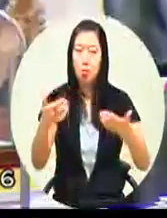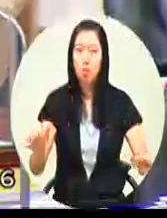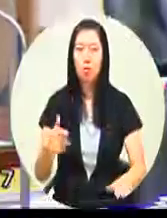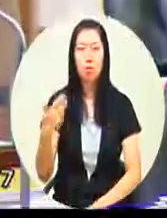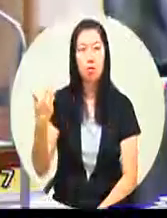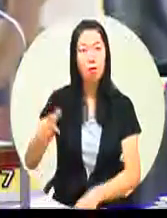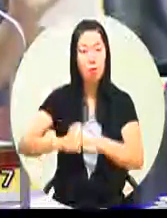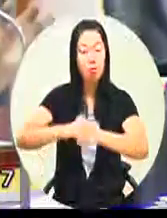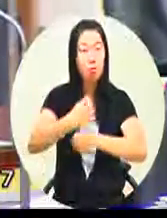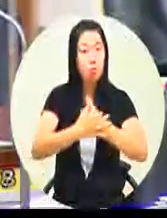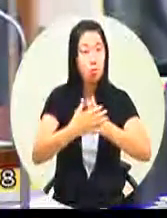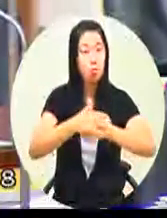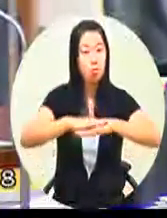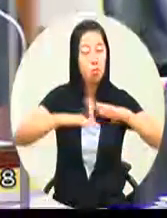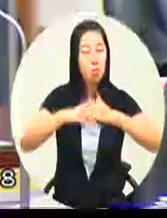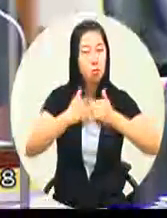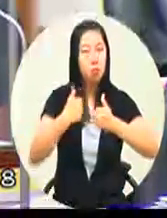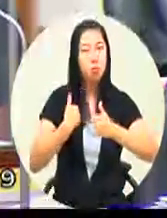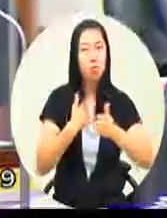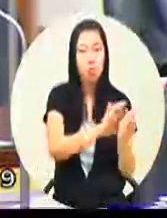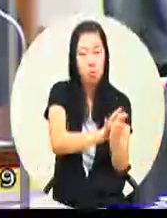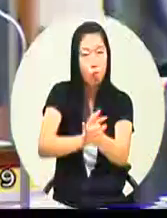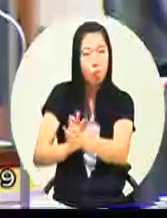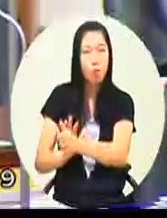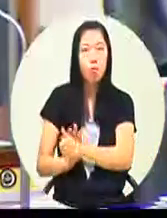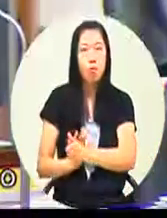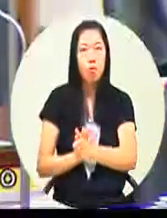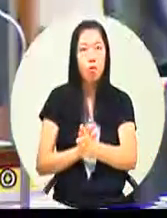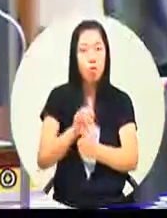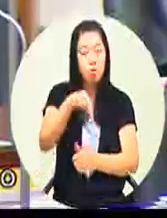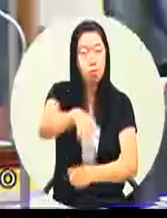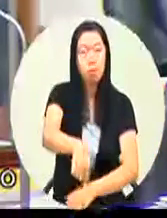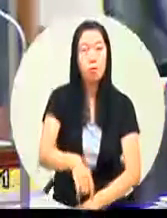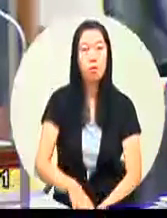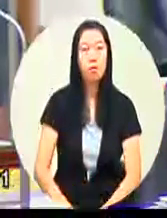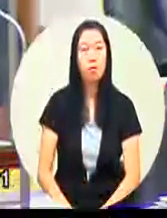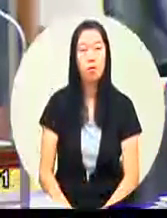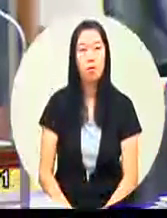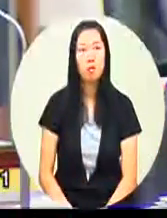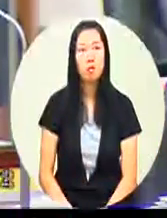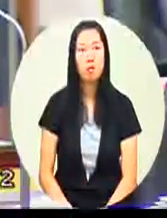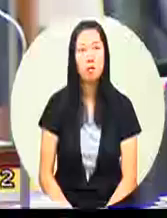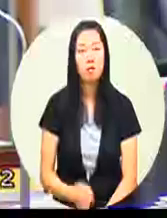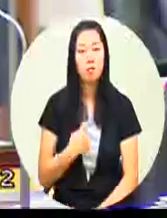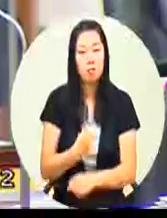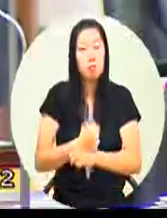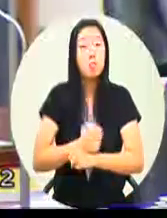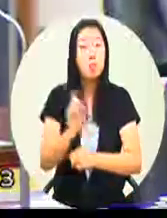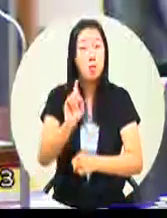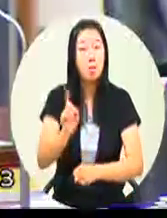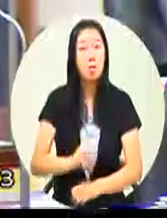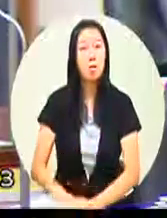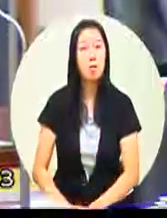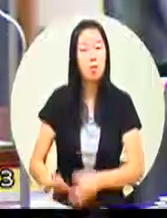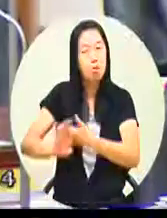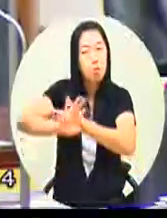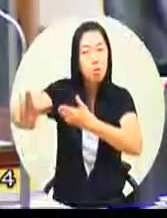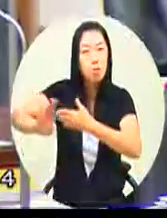保协会一直在关爱人士，一直关爱这个地方。其实本席最在意的就是外面